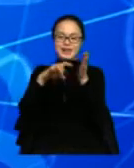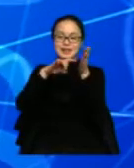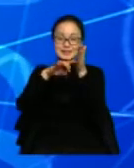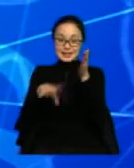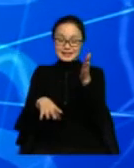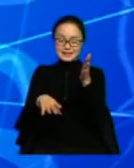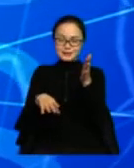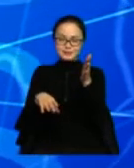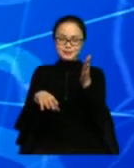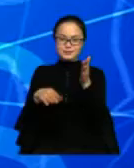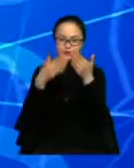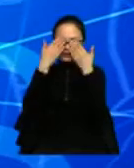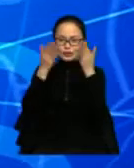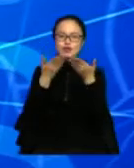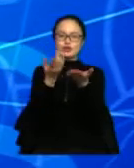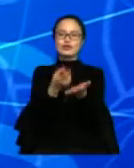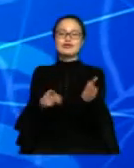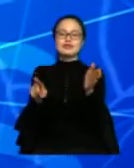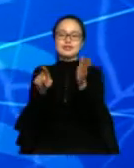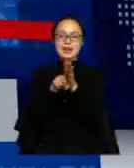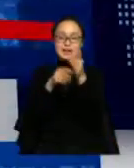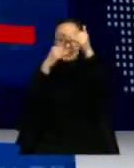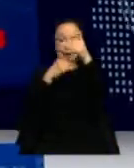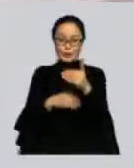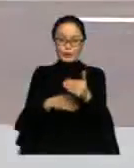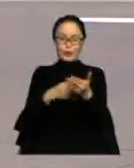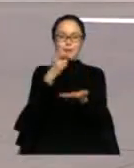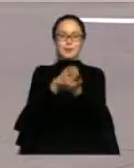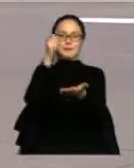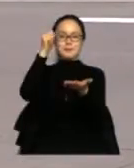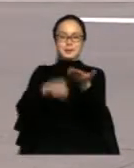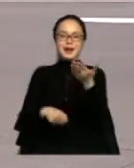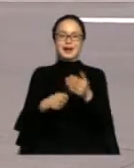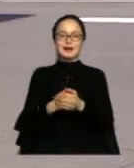한 유료도로법 개정안이 국회를 통과했다고 밝혔습니다.